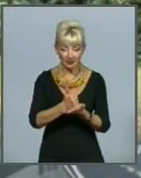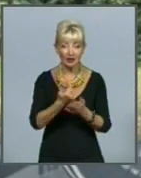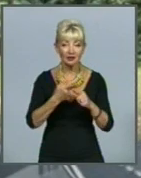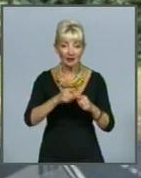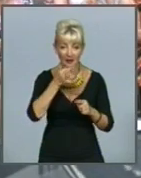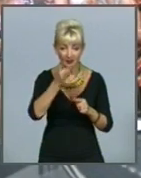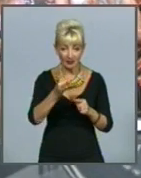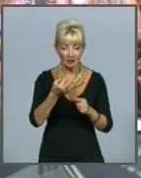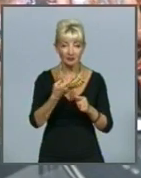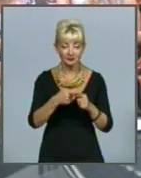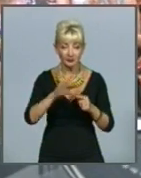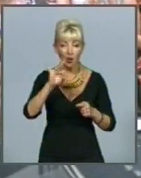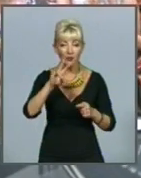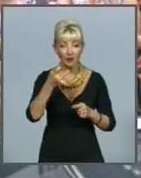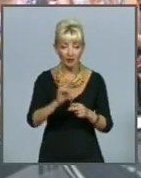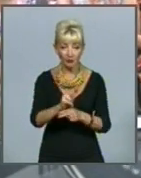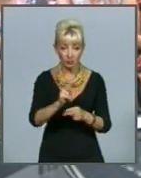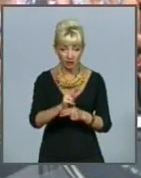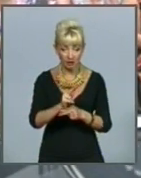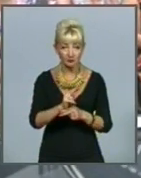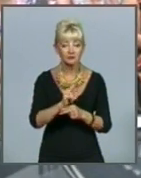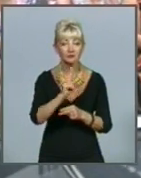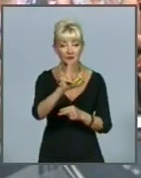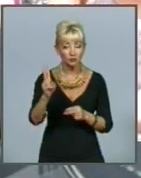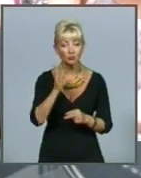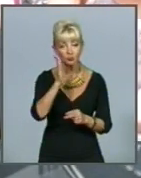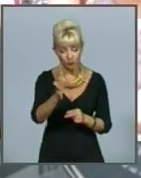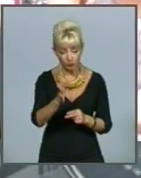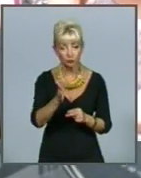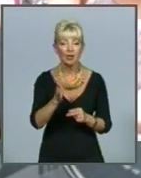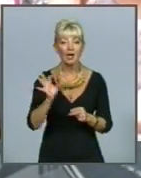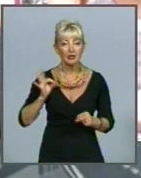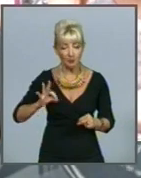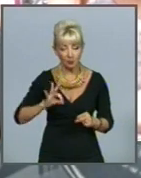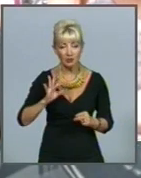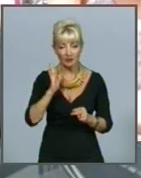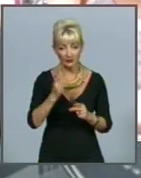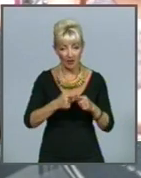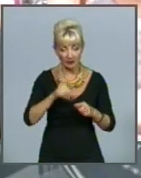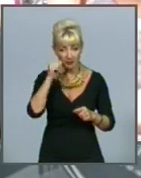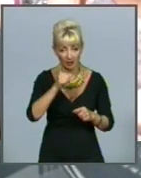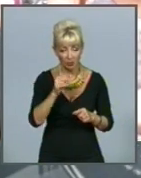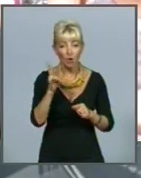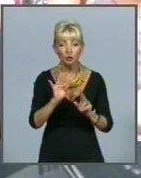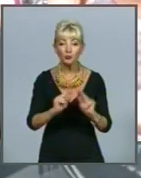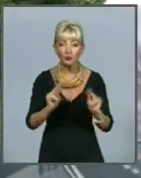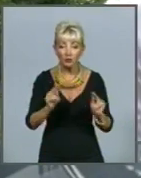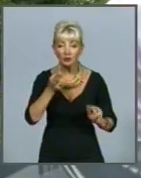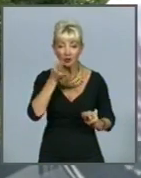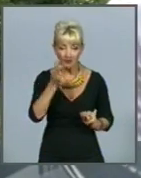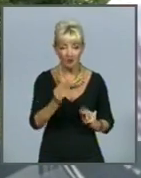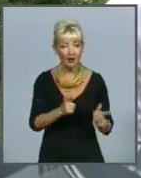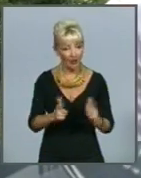освіту, елементи якої впроваджуватимуть у навчальний процес. Але при цьому педагоги наголошують – готові до всього.